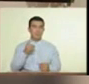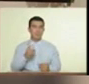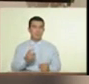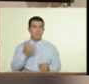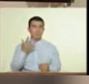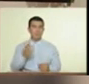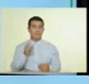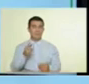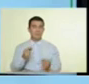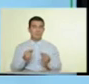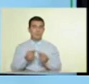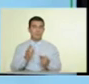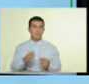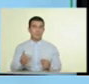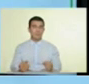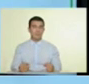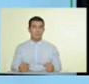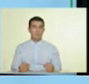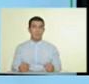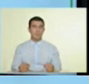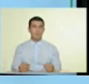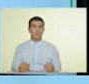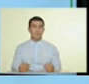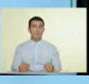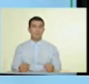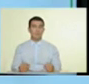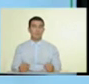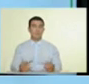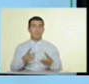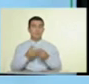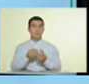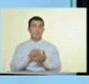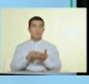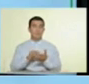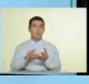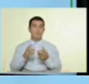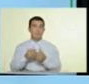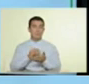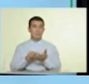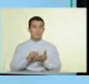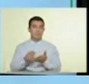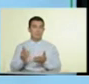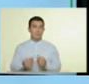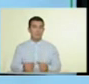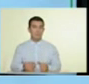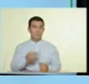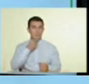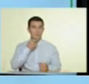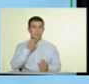5 kilogramga tengligi ma'lum bo'ladi. Endi esa biz tuzgan tenglamamizni yechib qo'yamiz. Qani